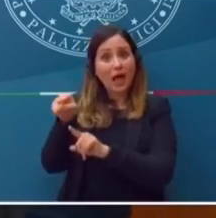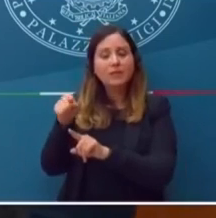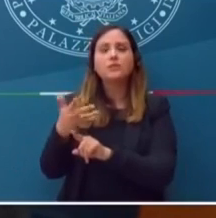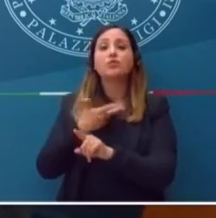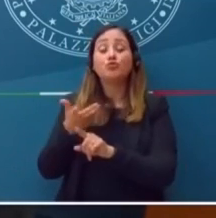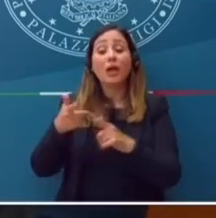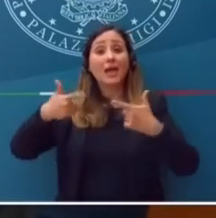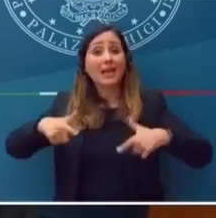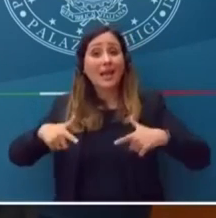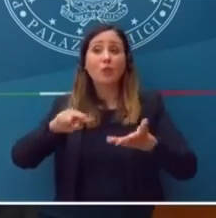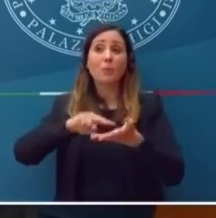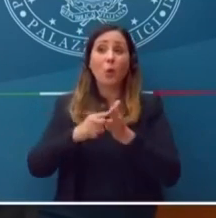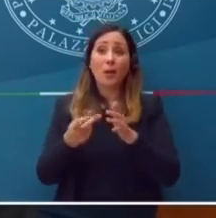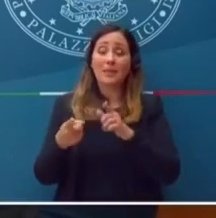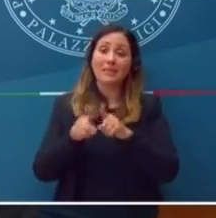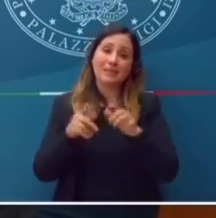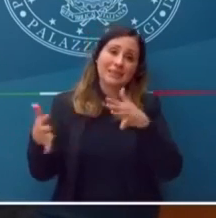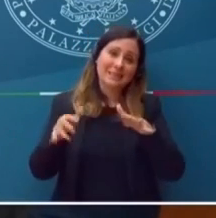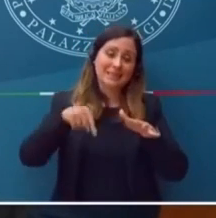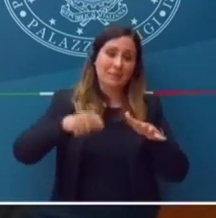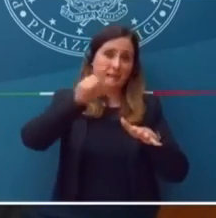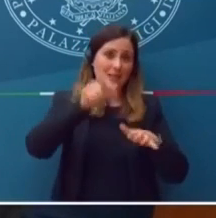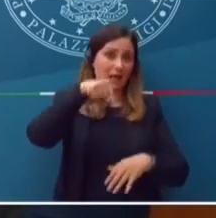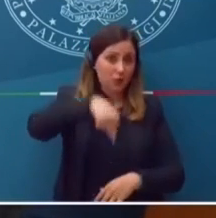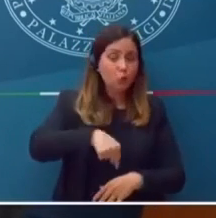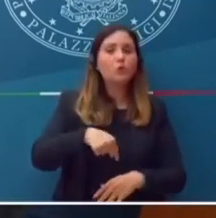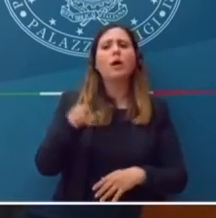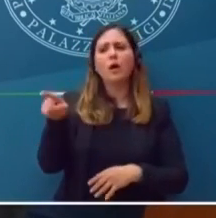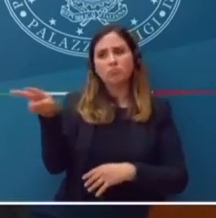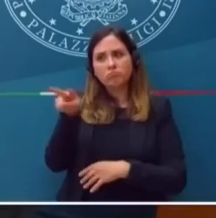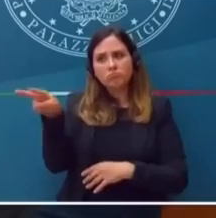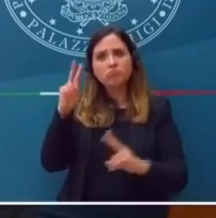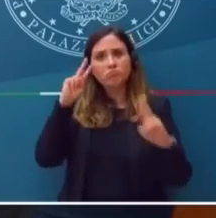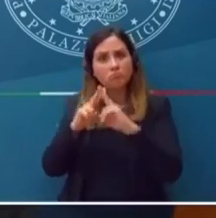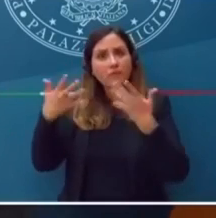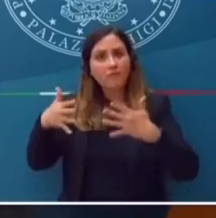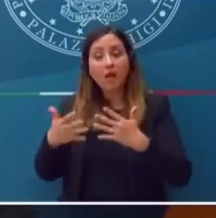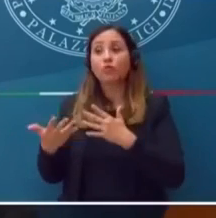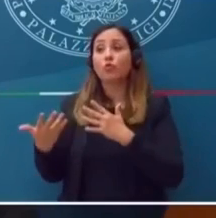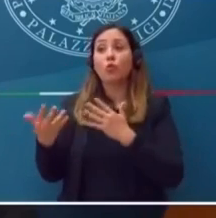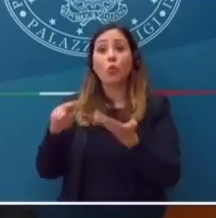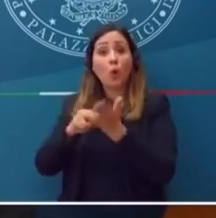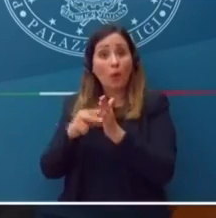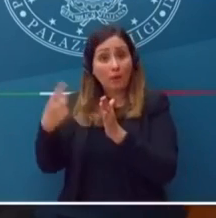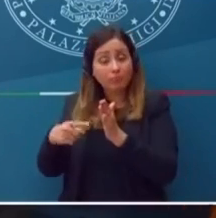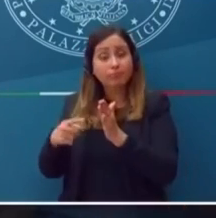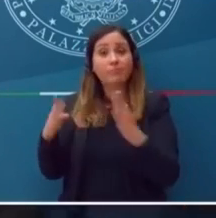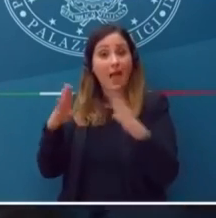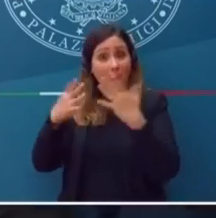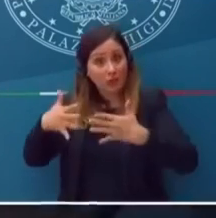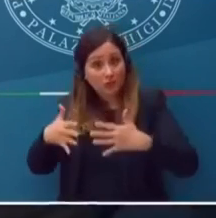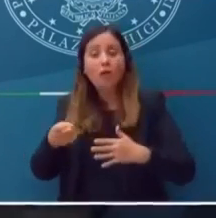Italia, se ne avete parlato e se pensa che ci siano delle priorità per i paesi mediterranei per quel che riguarda l'occasione del recovery